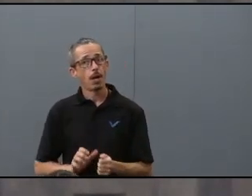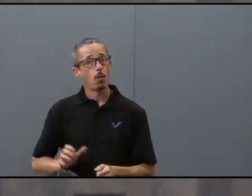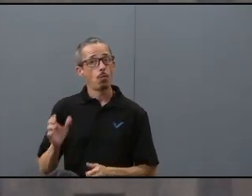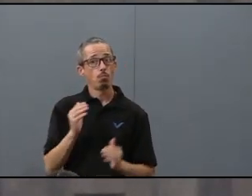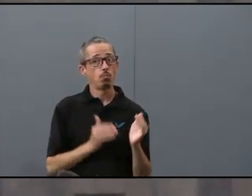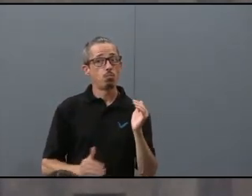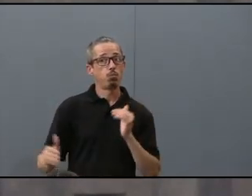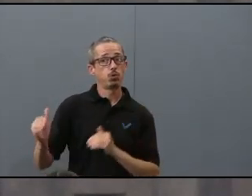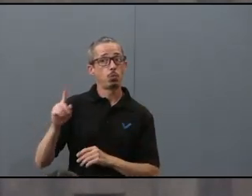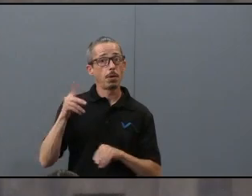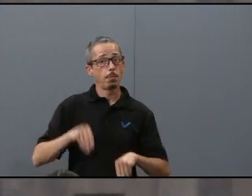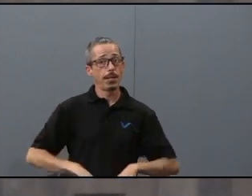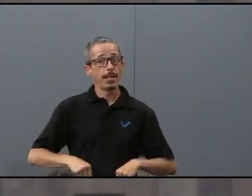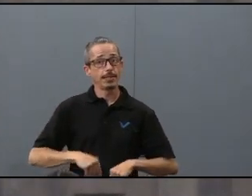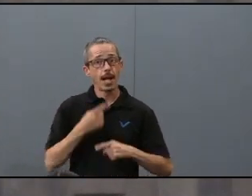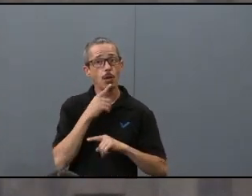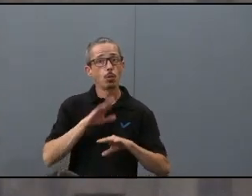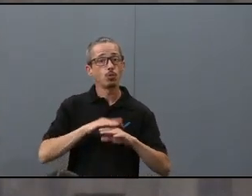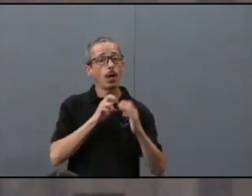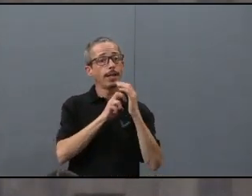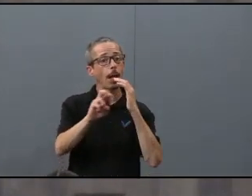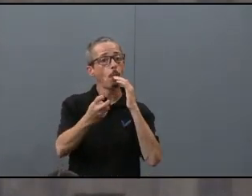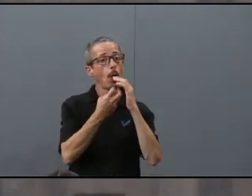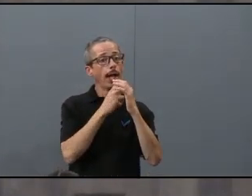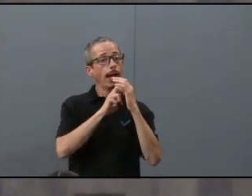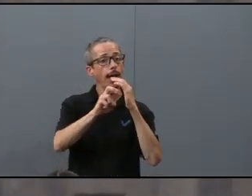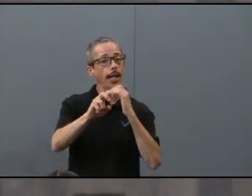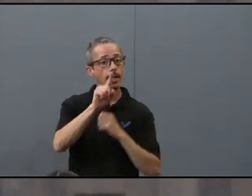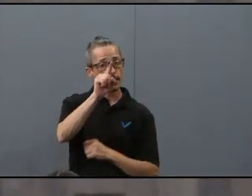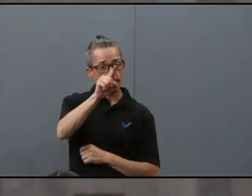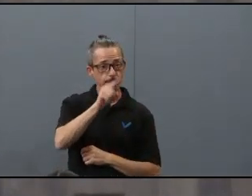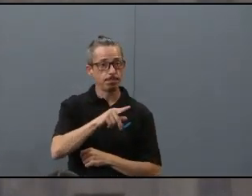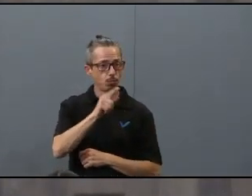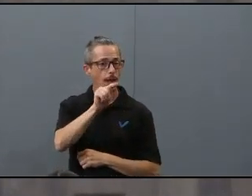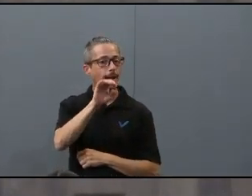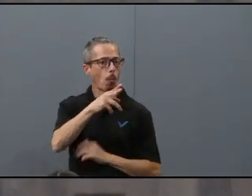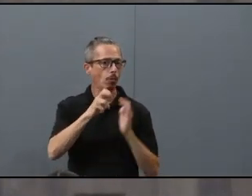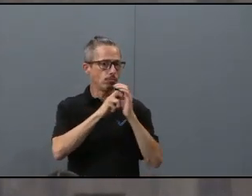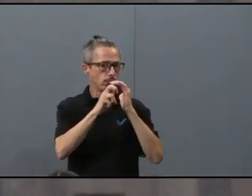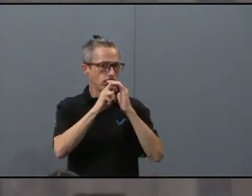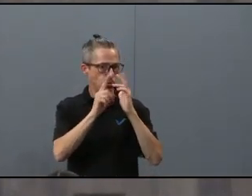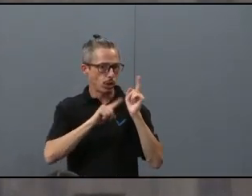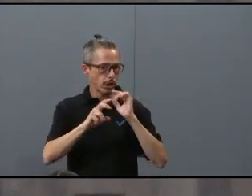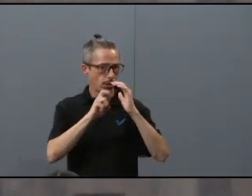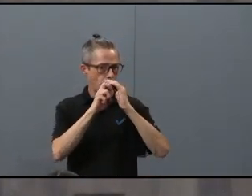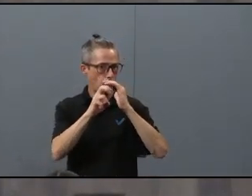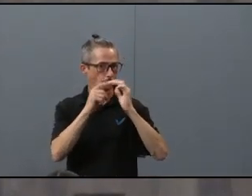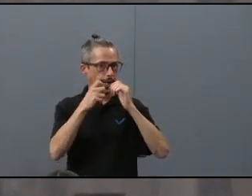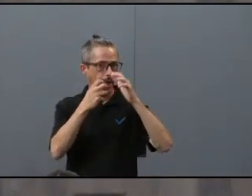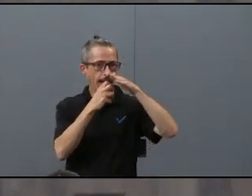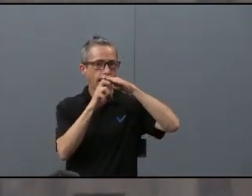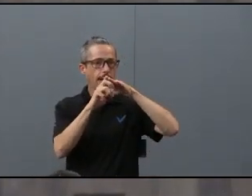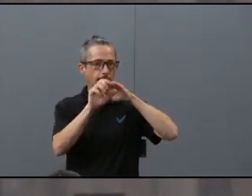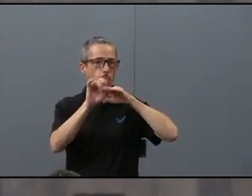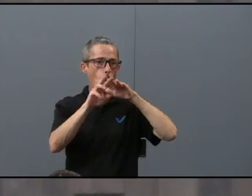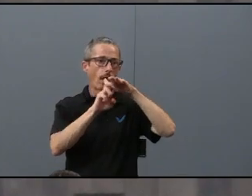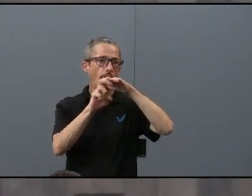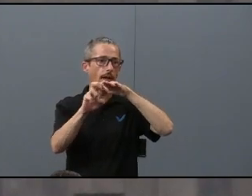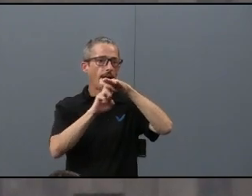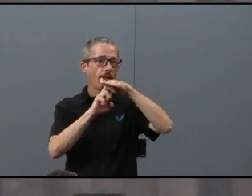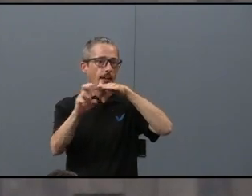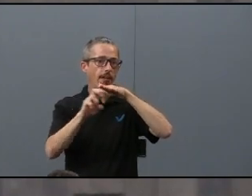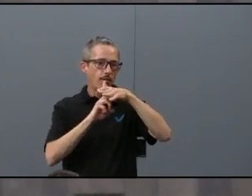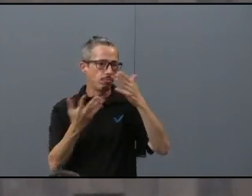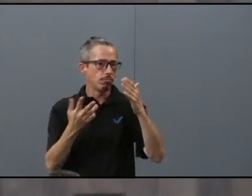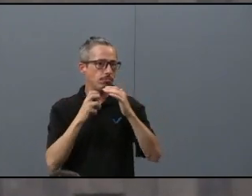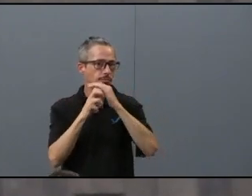majeur que le premier ministre va annoncer dans euh dans quelques semaines et euh ensuite c'est sûr qu'on s'est toujours parlé des défis qu'on